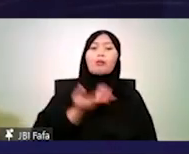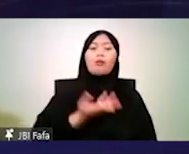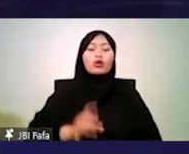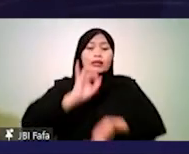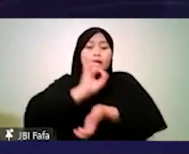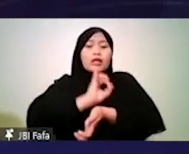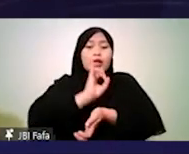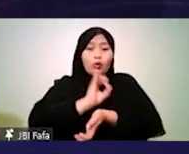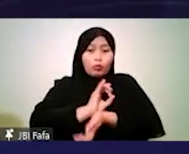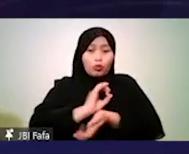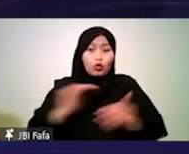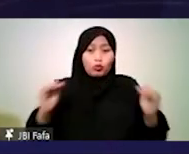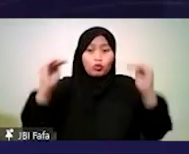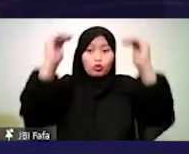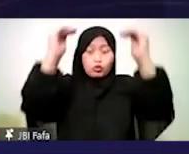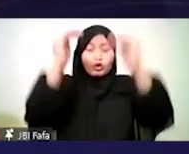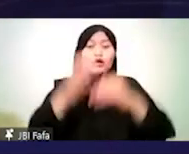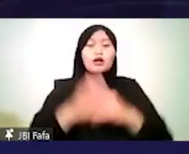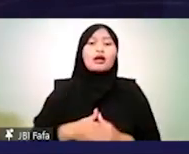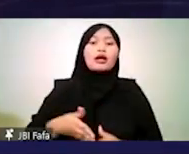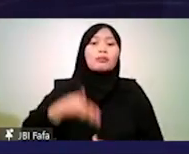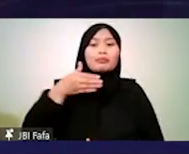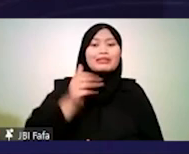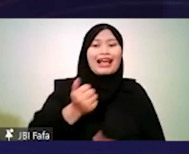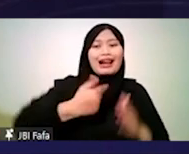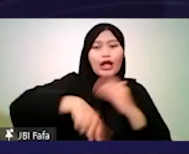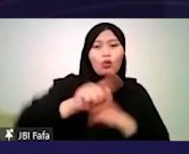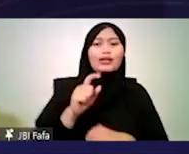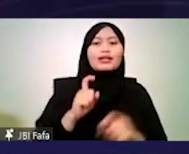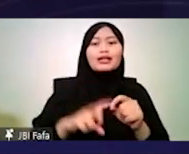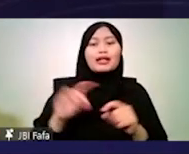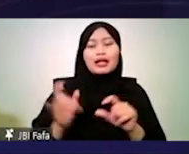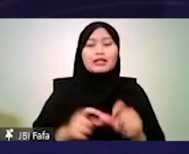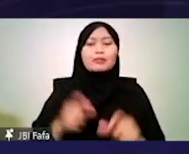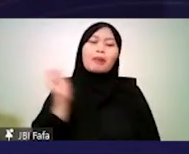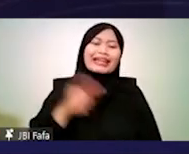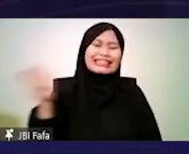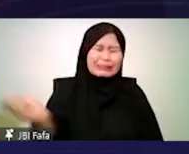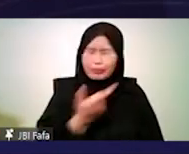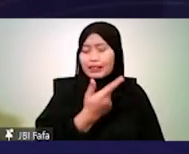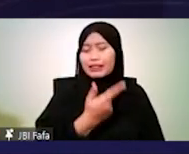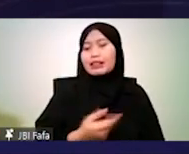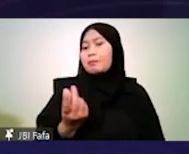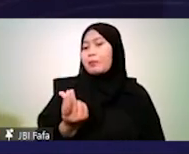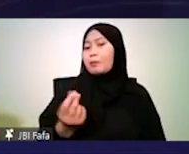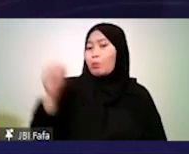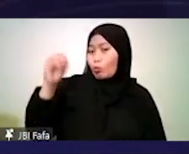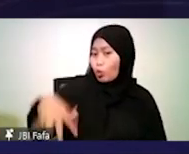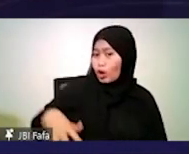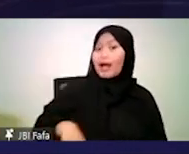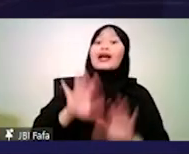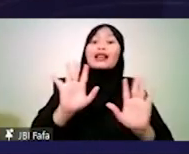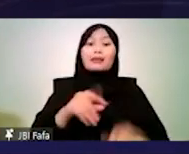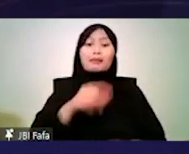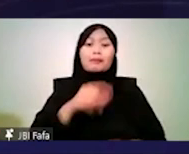semuanya bagiku are Indonesian standart dan pas payment biayanya murah Nah nanti dengan baktikan